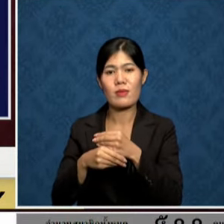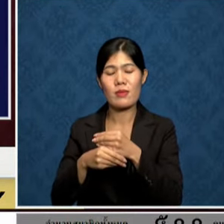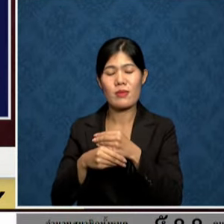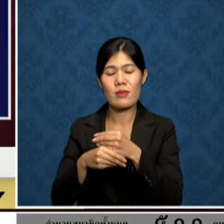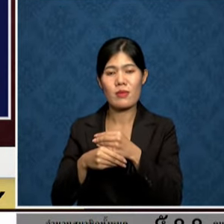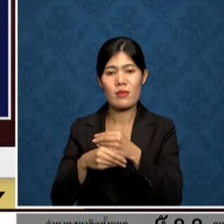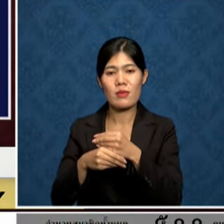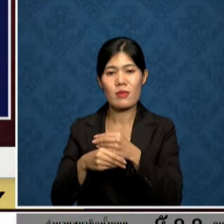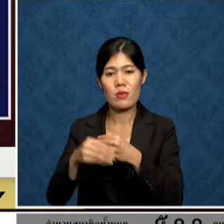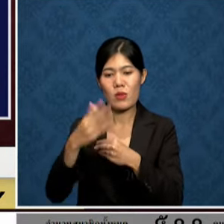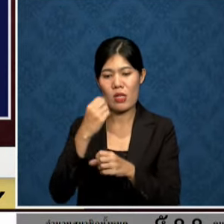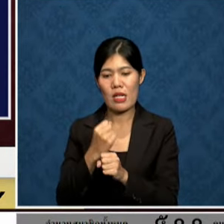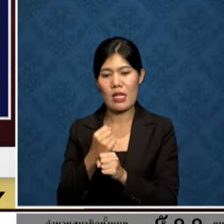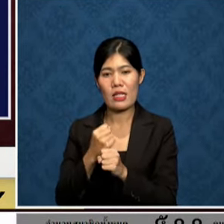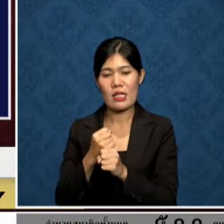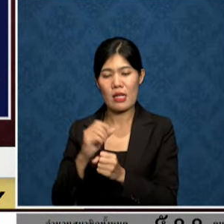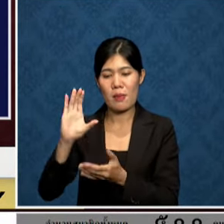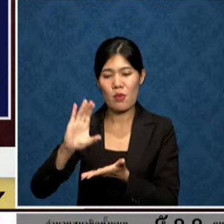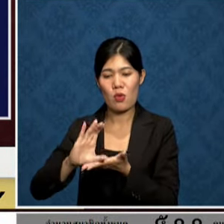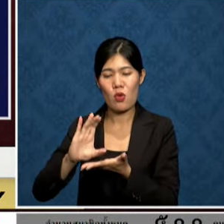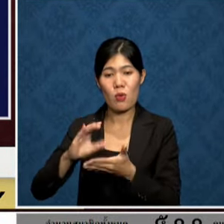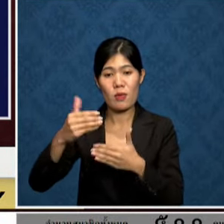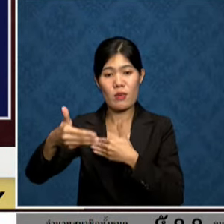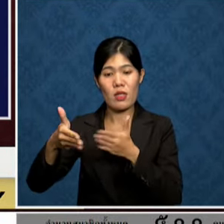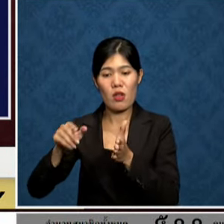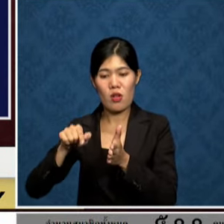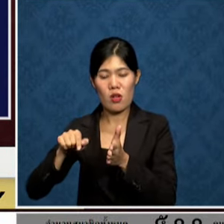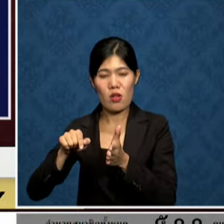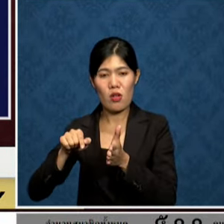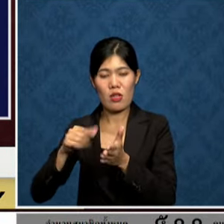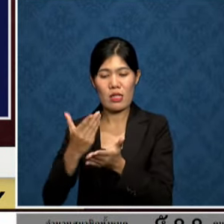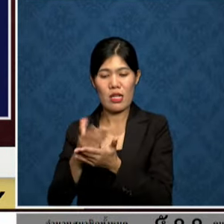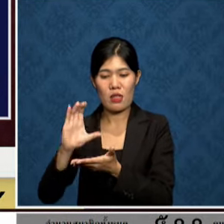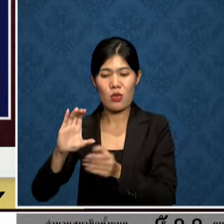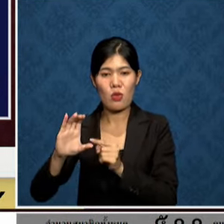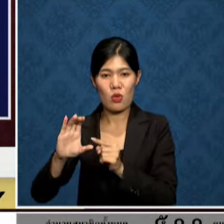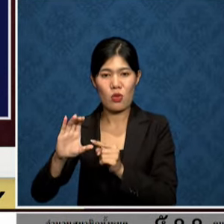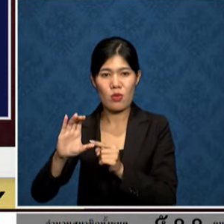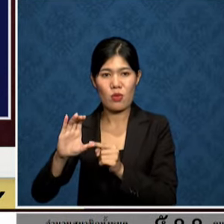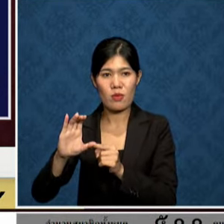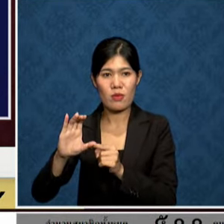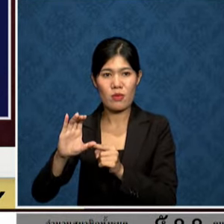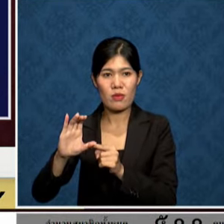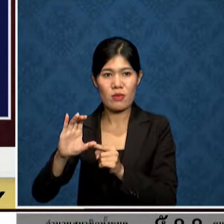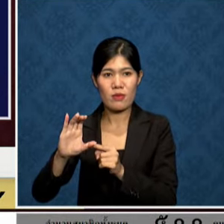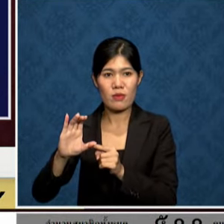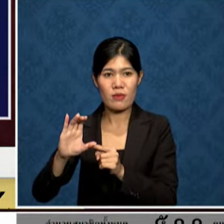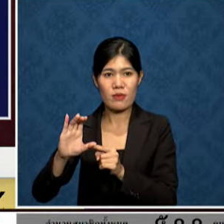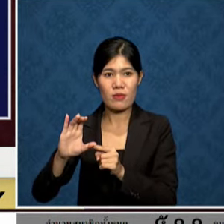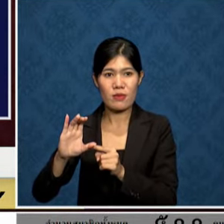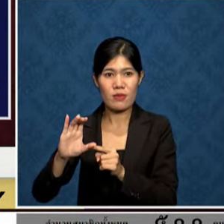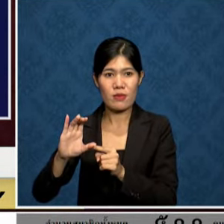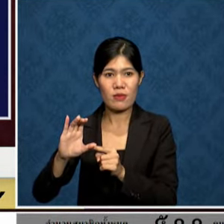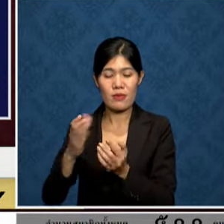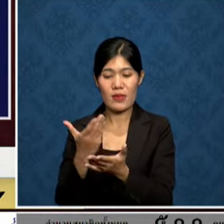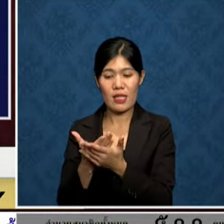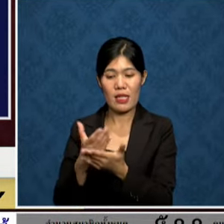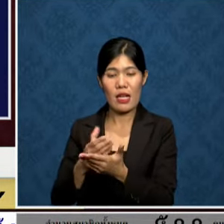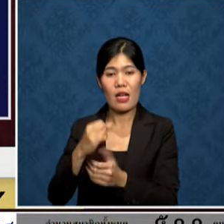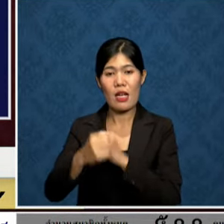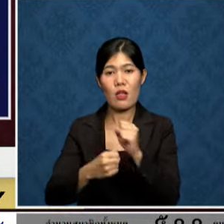ที่ทำงบประมาณในห้องกมทงบเนี่ยเราก็เห็นแล้วว่างบอำนานข้าราชการขออภัยค่ะท่านประนานงบอำนานข้า